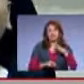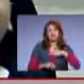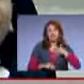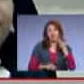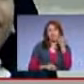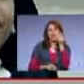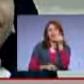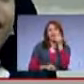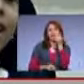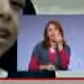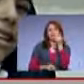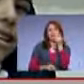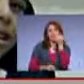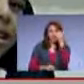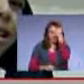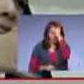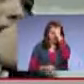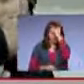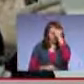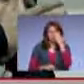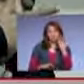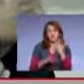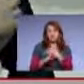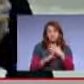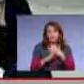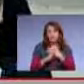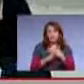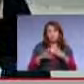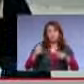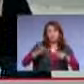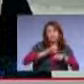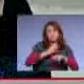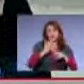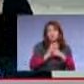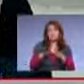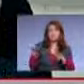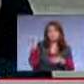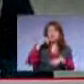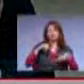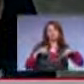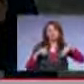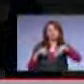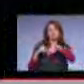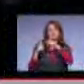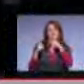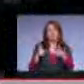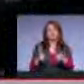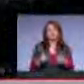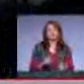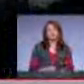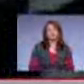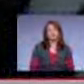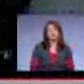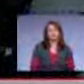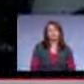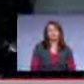محتاج عملية تانية ب40,000 جنيه عشان يقدر يمشي ويتحرك وكده ويبقى إنسان طبيعي زيه زي أي طفل.